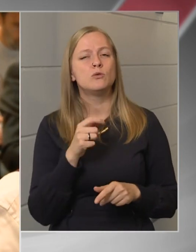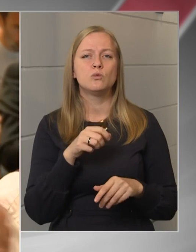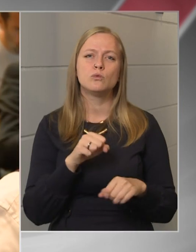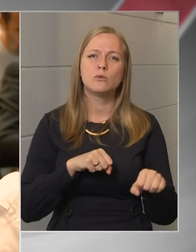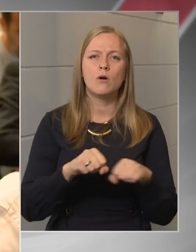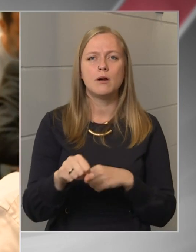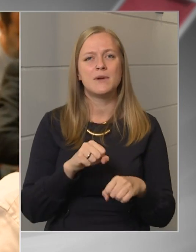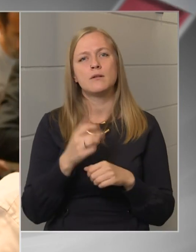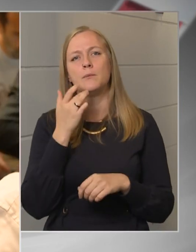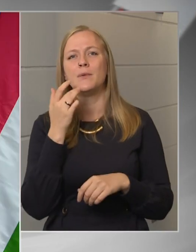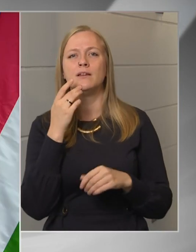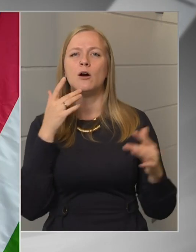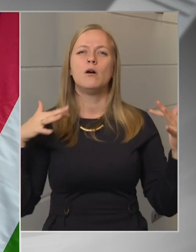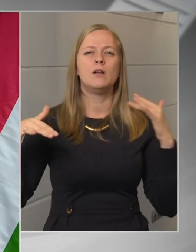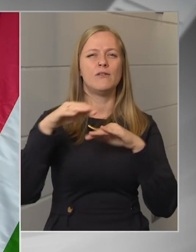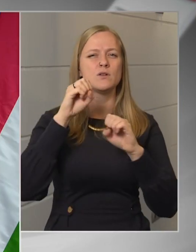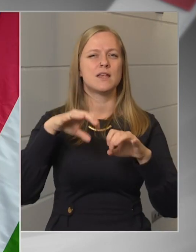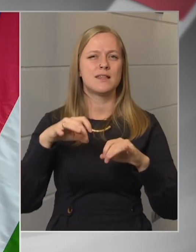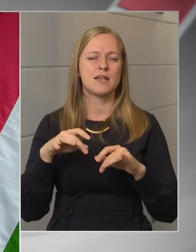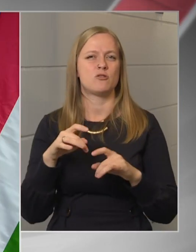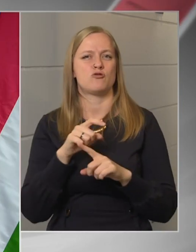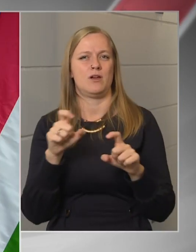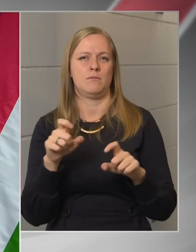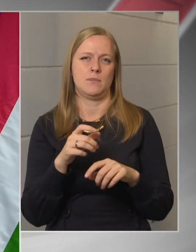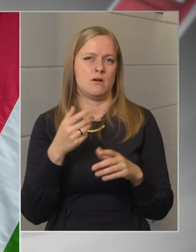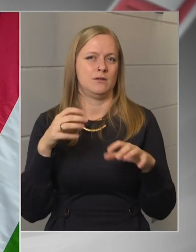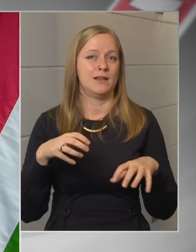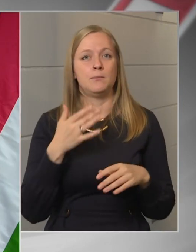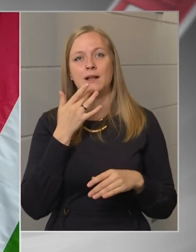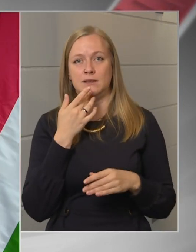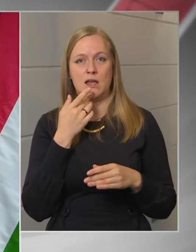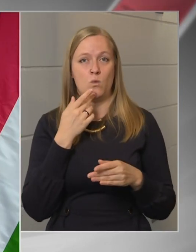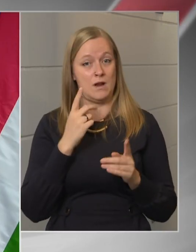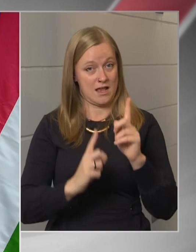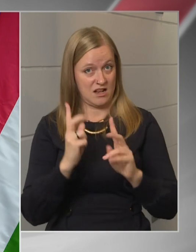mondjuk a légszennyezettség terén tenni? Indíthat-e a kormányhivatal mondjuk eljárást?